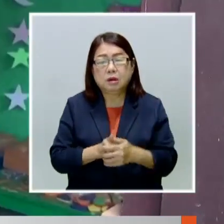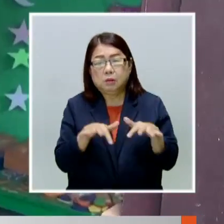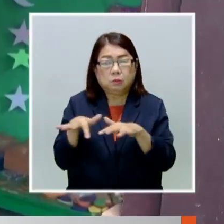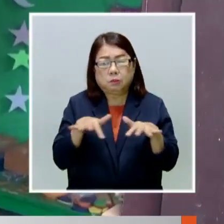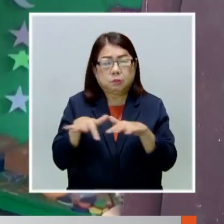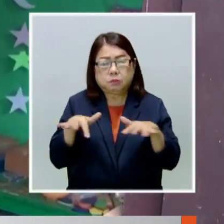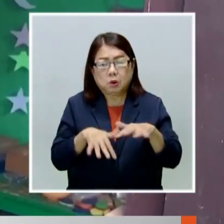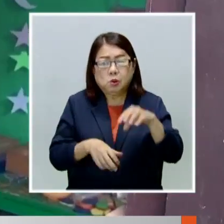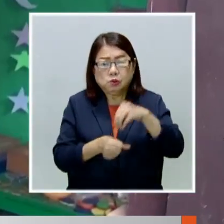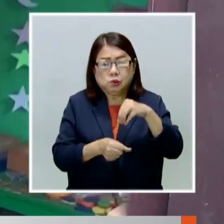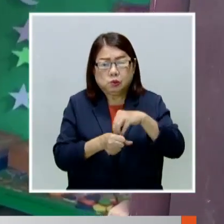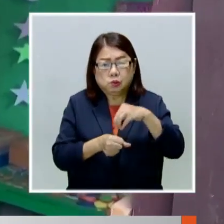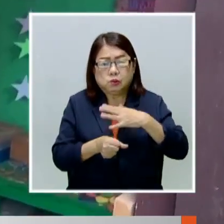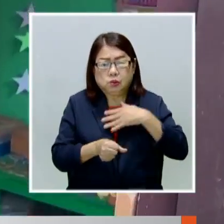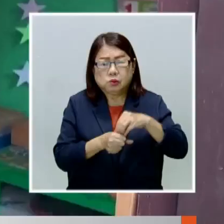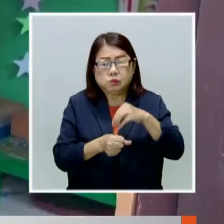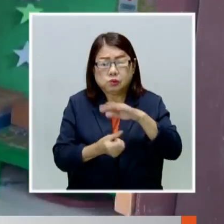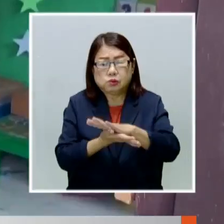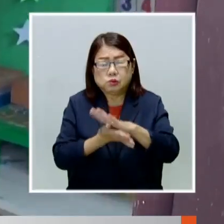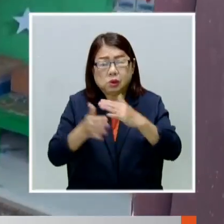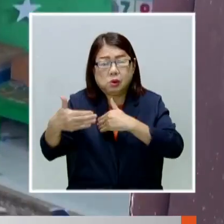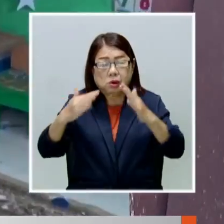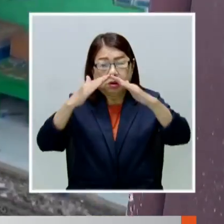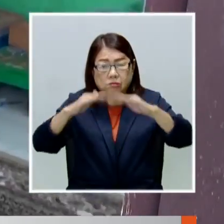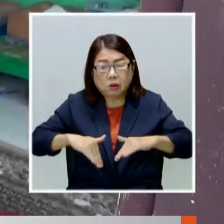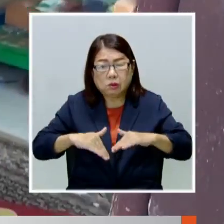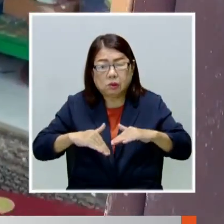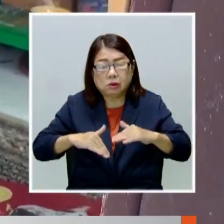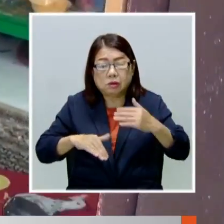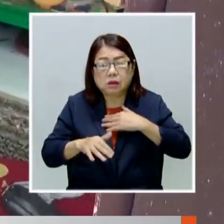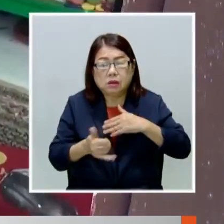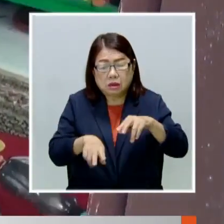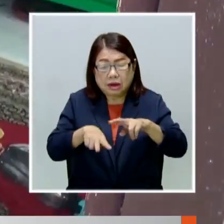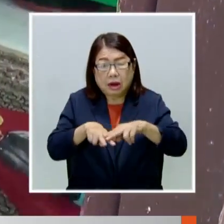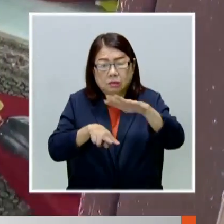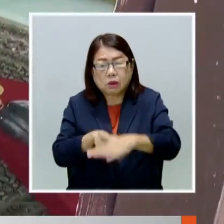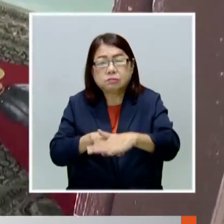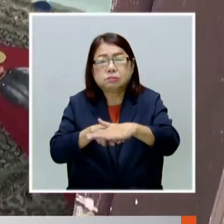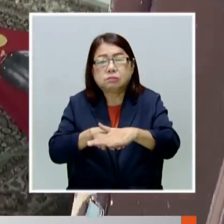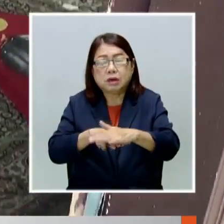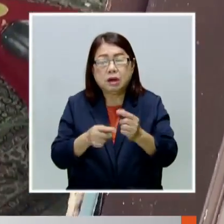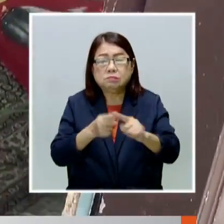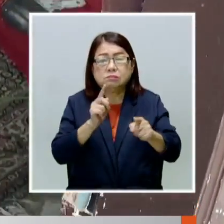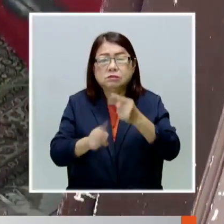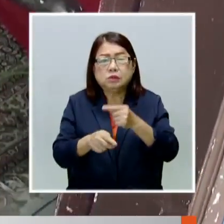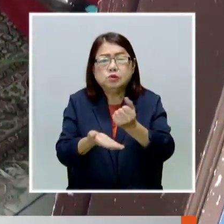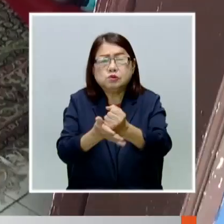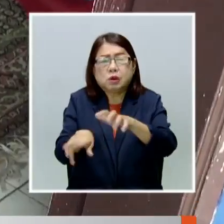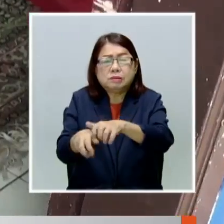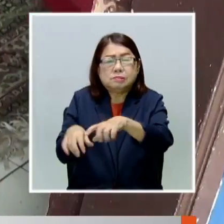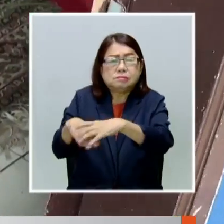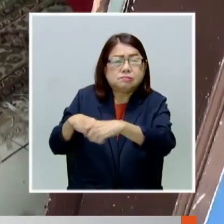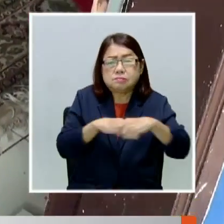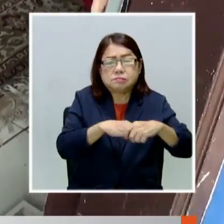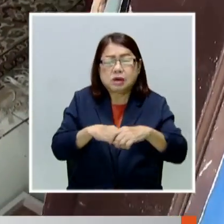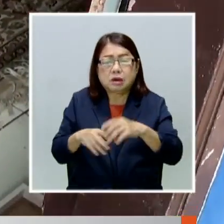แผ่นดินไหวนั้นเขาอยู่ที่โรงเรียนห้องเรียนของเขาถล่มลงมาทำให้ขาถูกฝังอยู่ใต้ซากแต่ว่าเพื่อนของเขาก็ช่วยดึงออกมาได้อย่าง